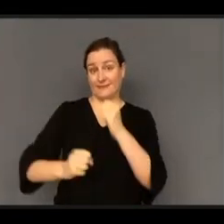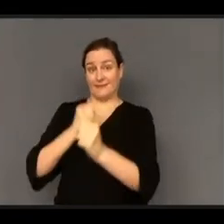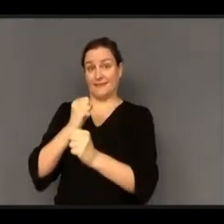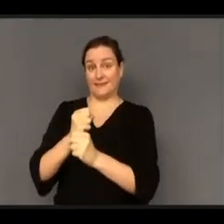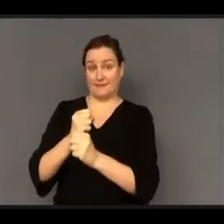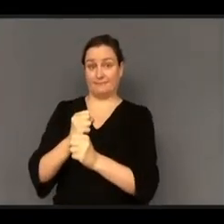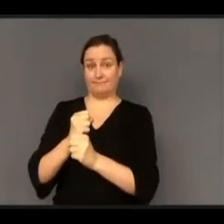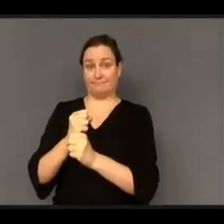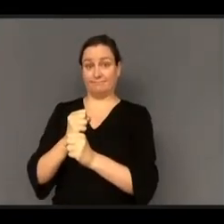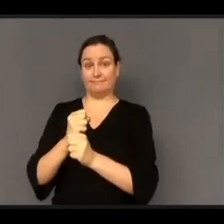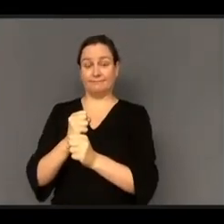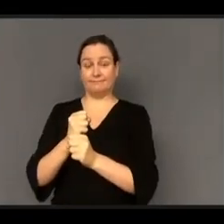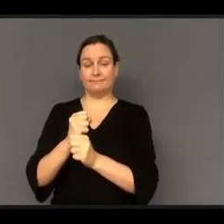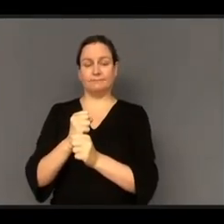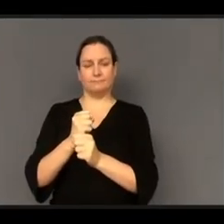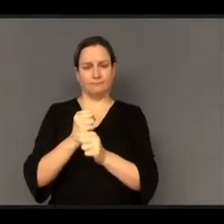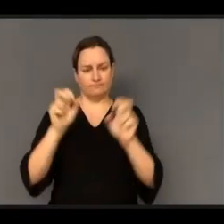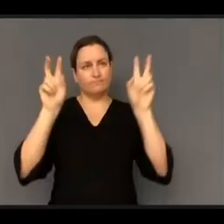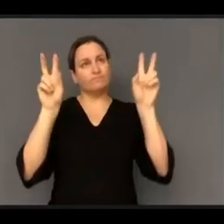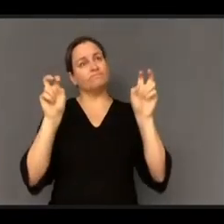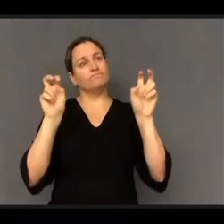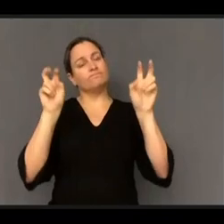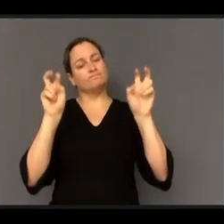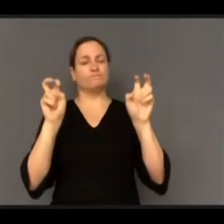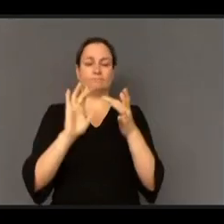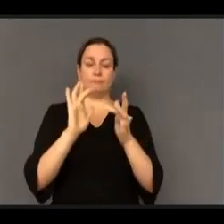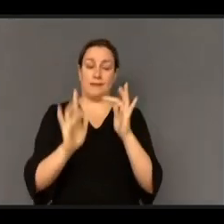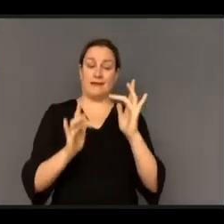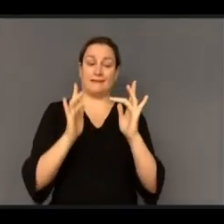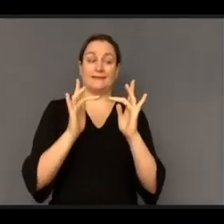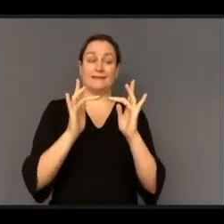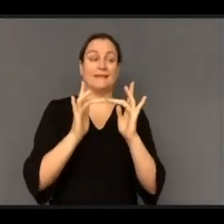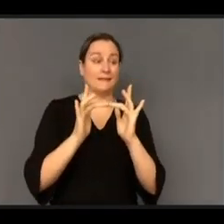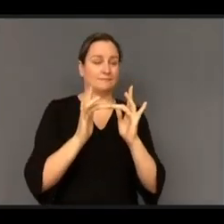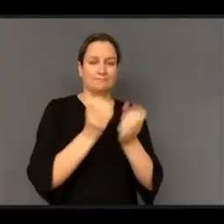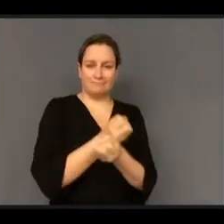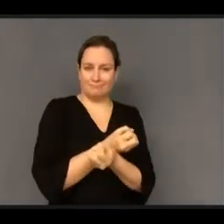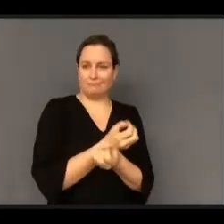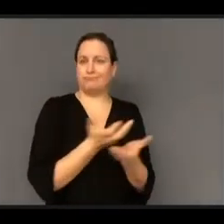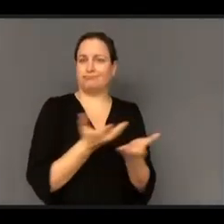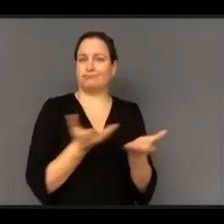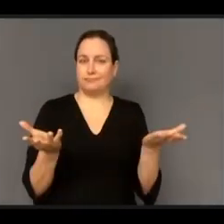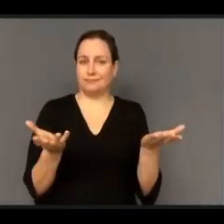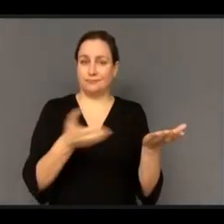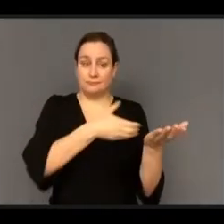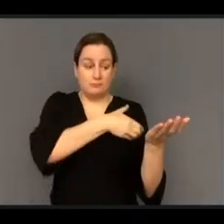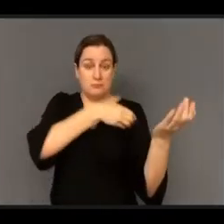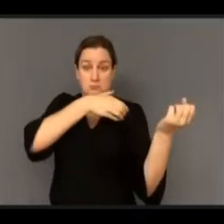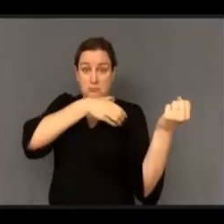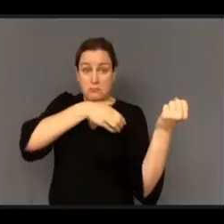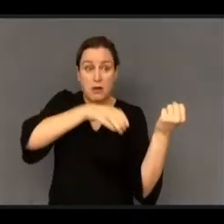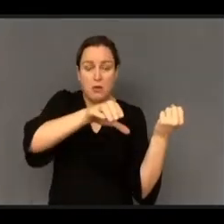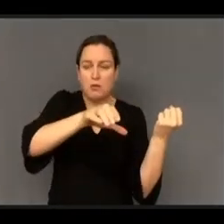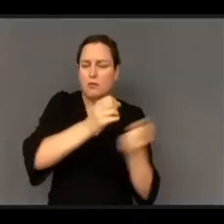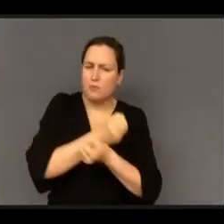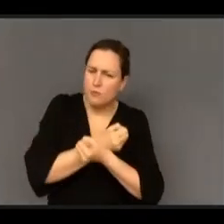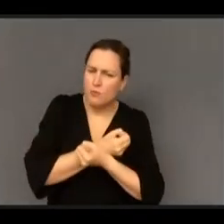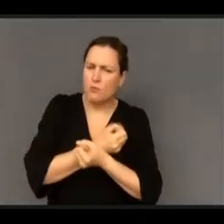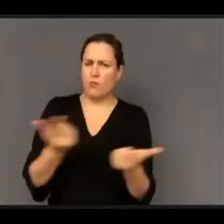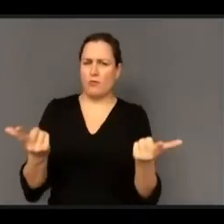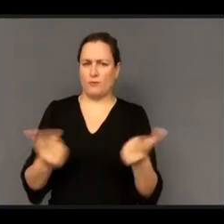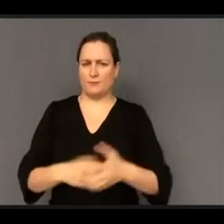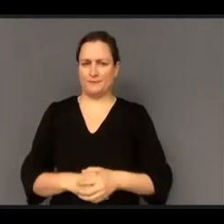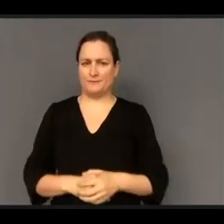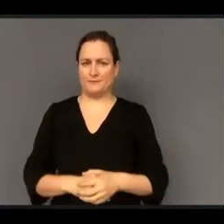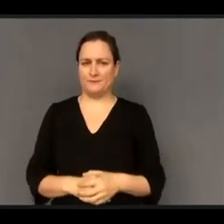らゆる人を後押しするためのインターネットは、誰一人取り残さない包